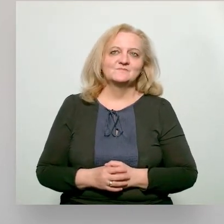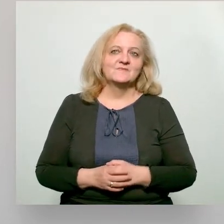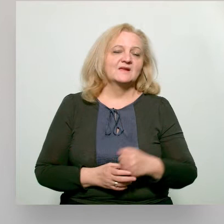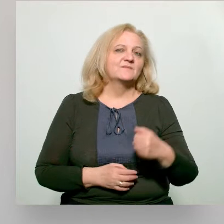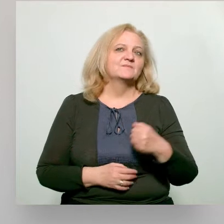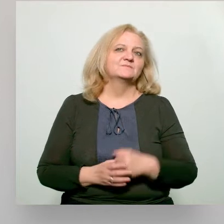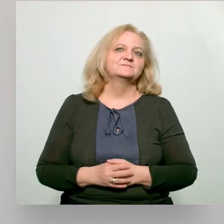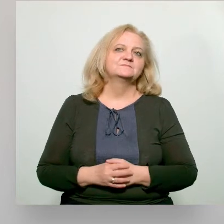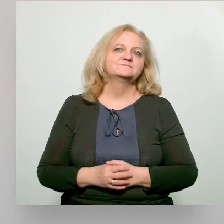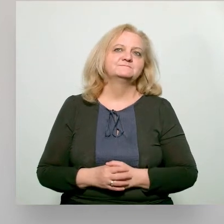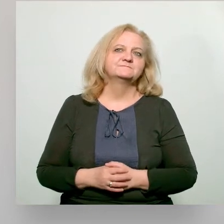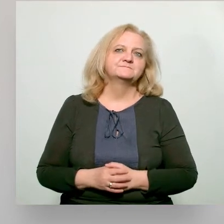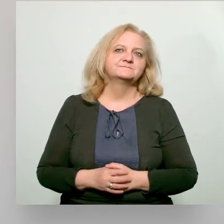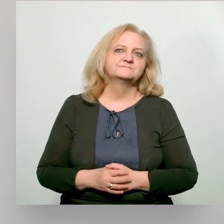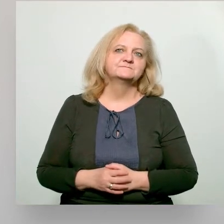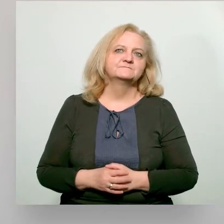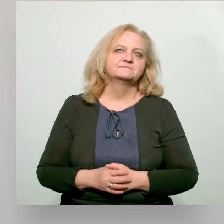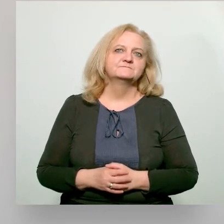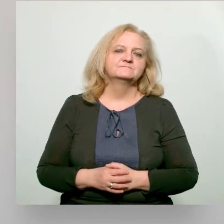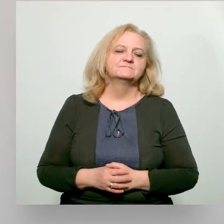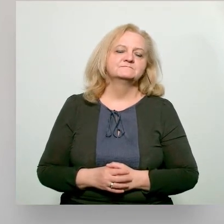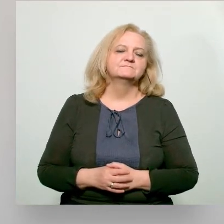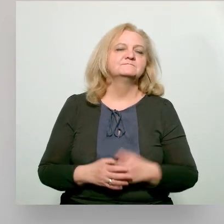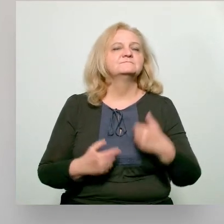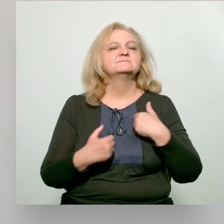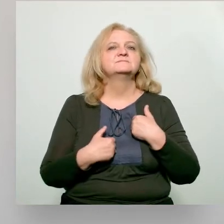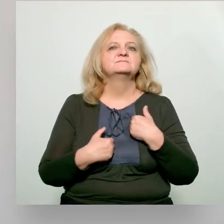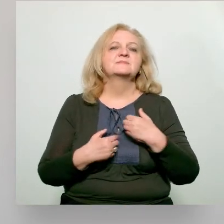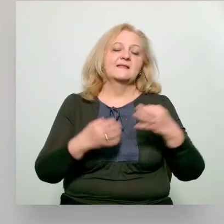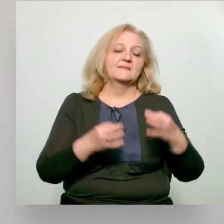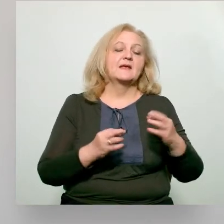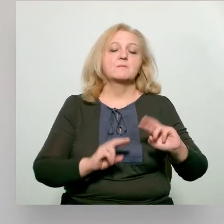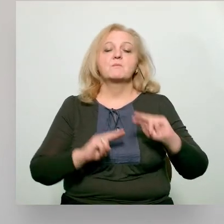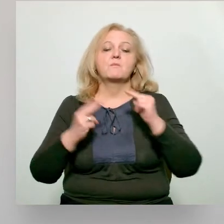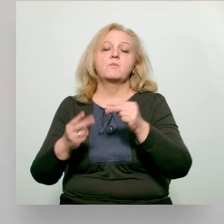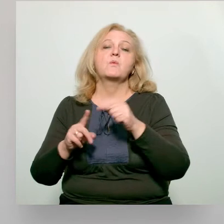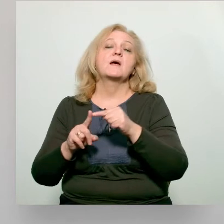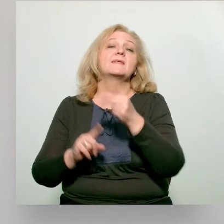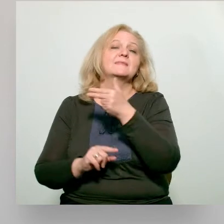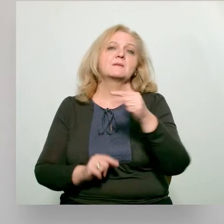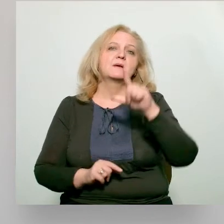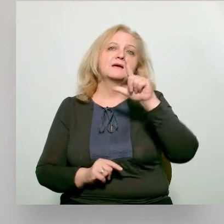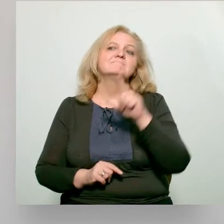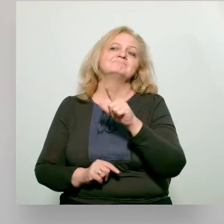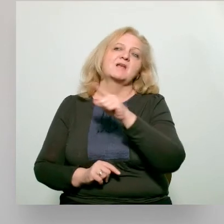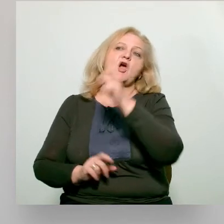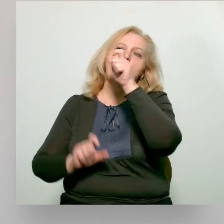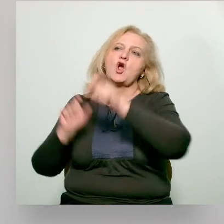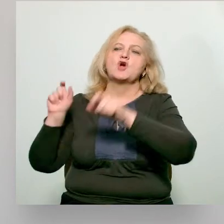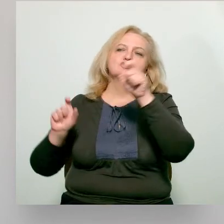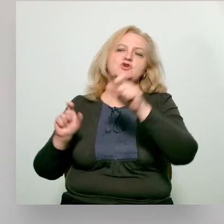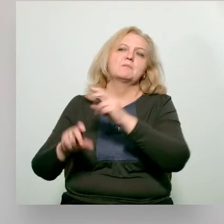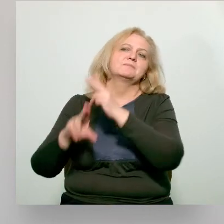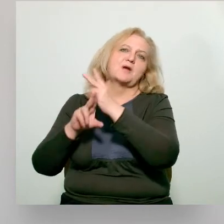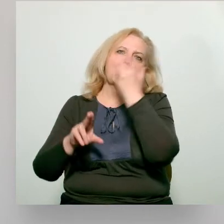Ja bym chciała zaraz powrócić się do tezy. Proszę pozwolić, że w tej chwili wrócę do tej tezy o liberałach rosyjskich. Chciałbym